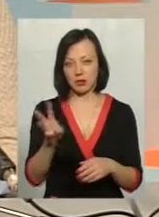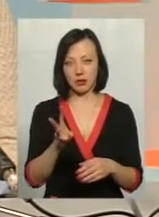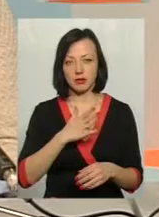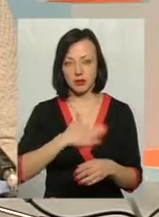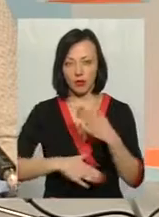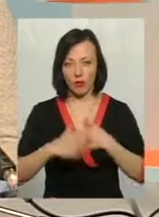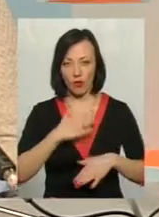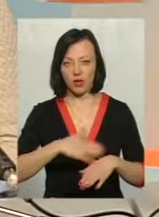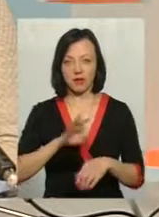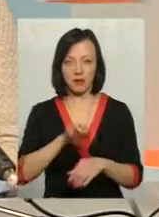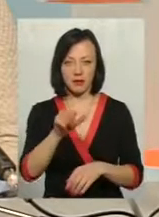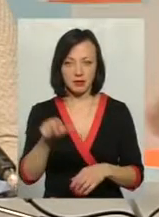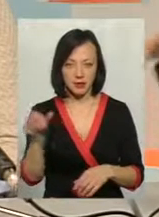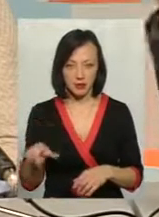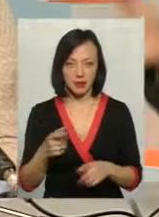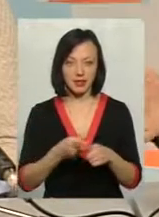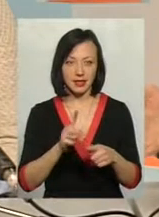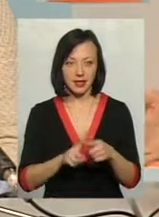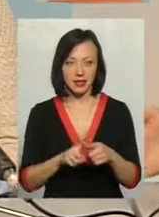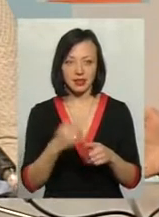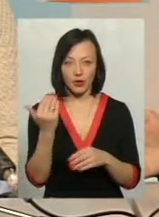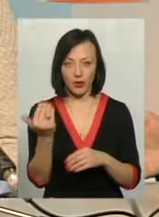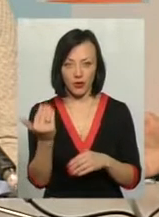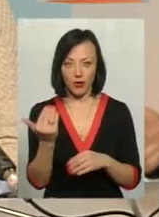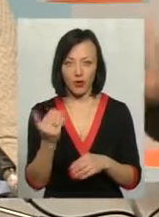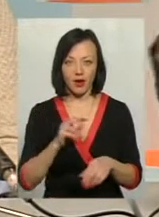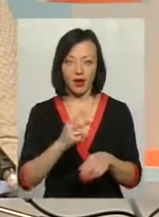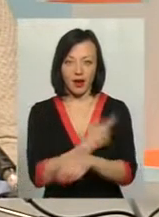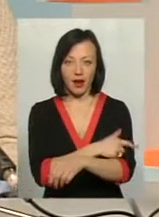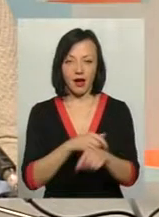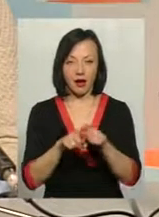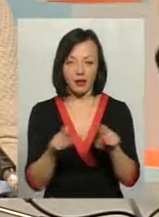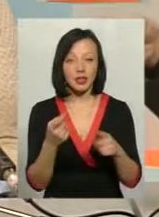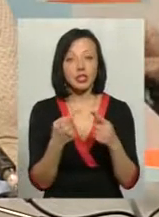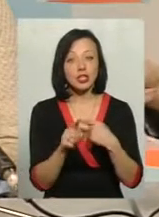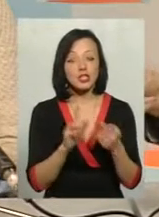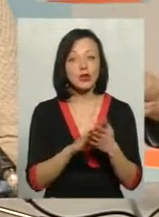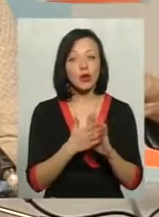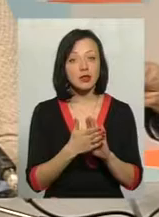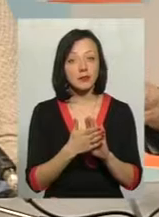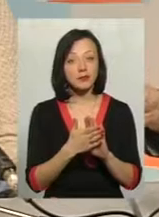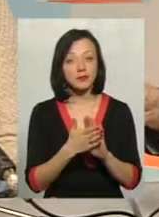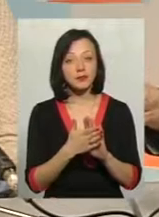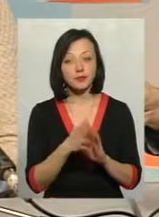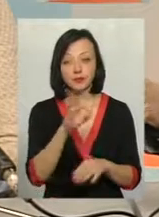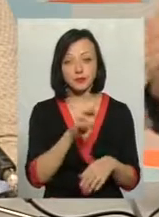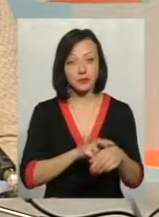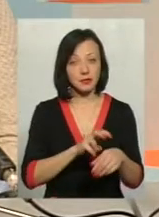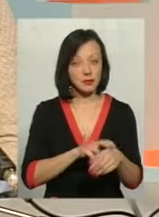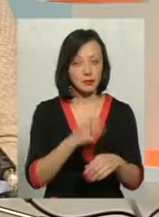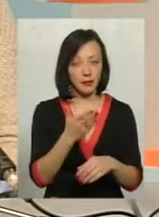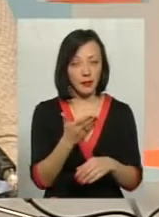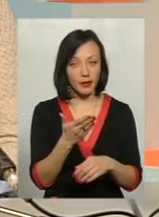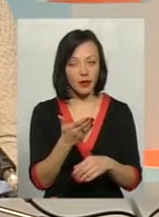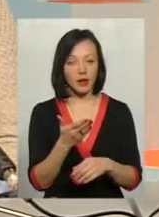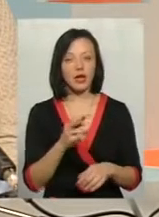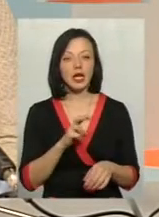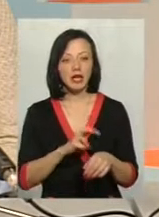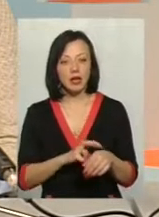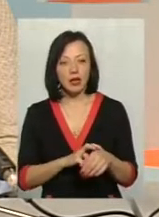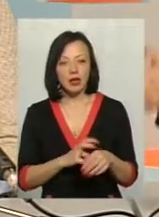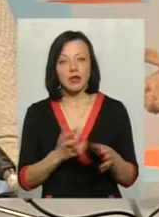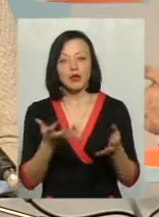задоволені ваші пацієнти, а пацієнти ж це його лікарні. Інша ситуація стосовно лікаря практикуючого. Лікар